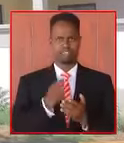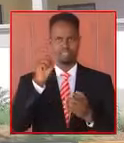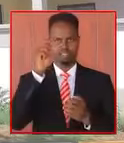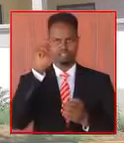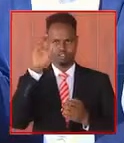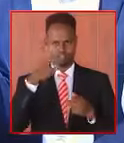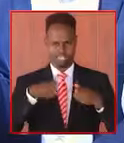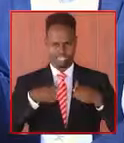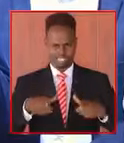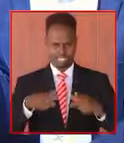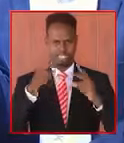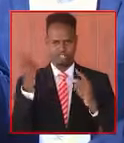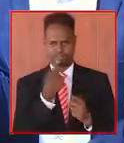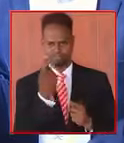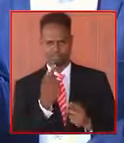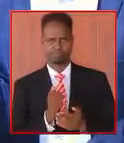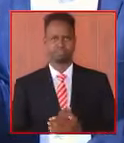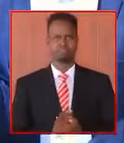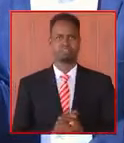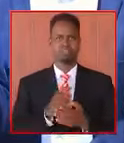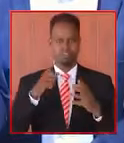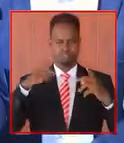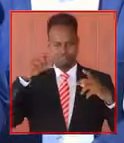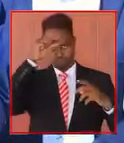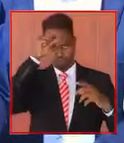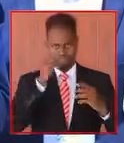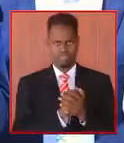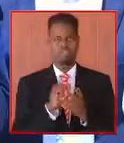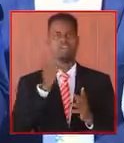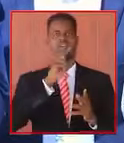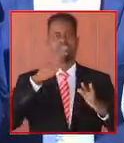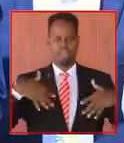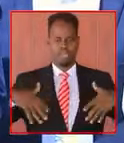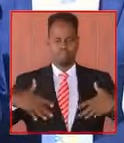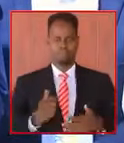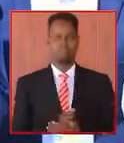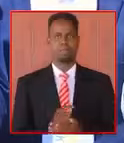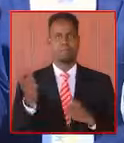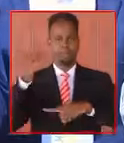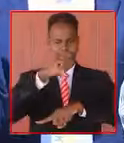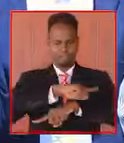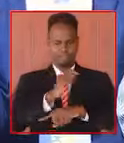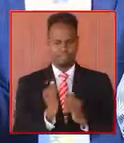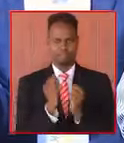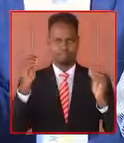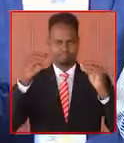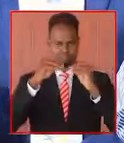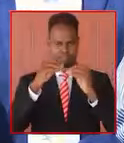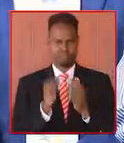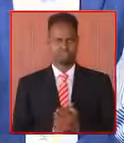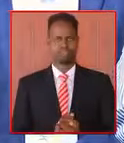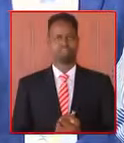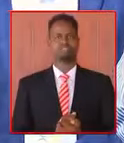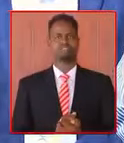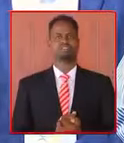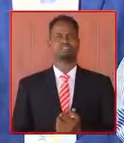يبلغ يدوها الشركة إلا أول بو بلالتي بان هي مالقرين هي خير هي تلفون هي وفي